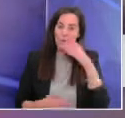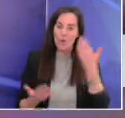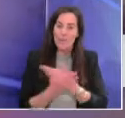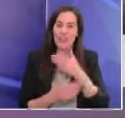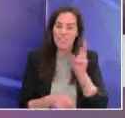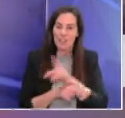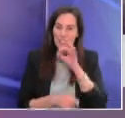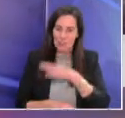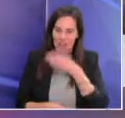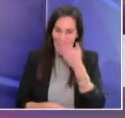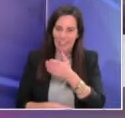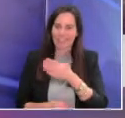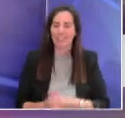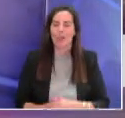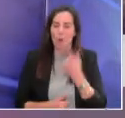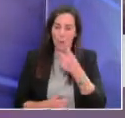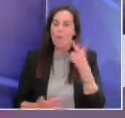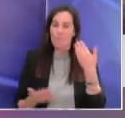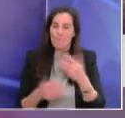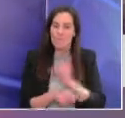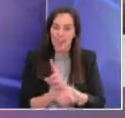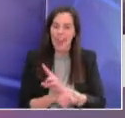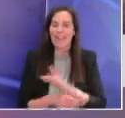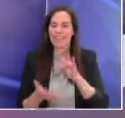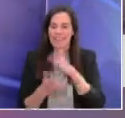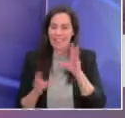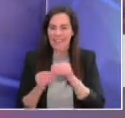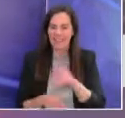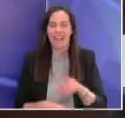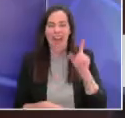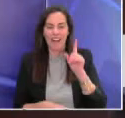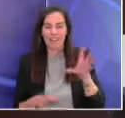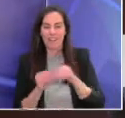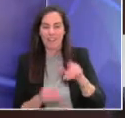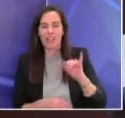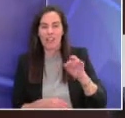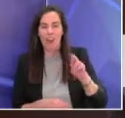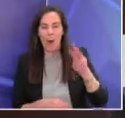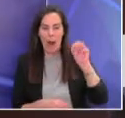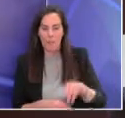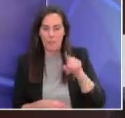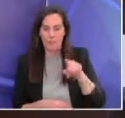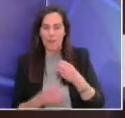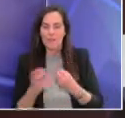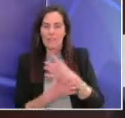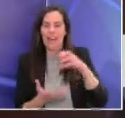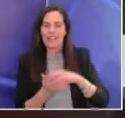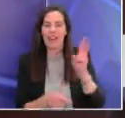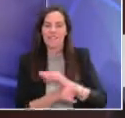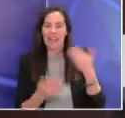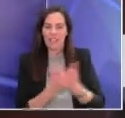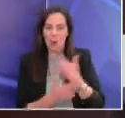ניוז שלנו, הוא פייק אחד ראשי, נמצא פה איתי, אבל איתנו גם יורם בן ציון, ממייסדי האתר פייק